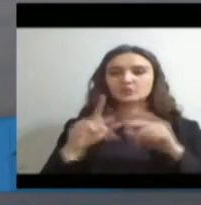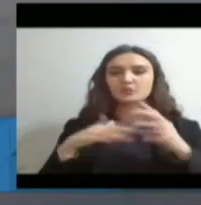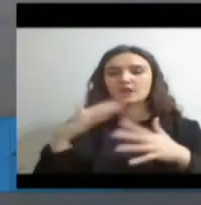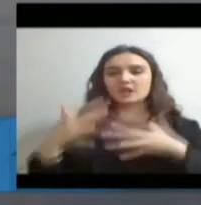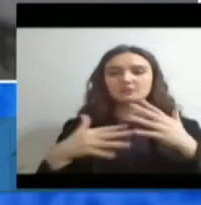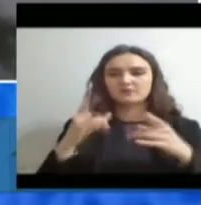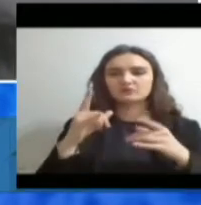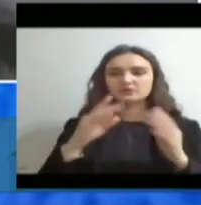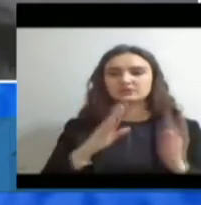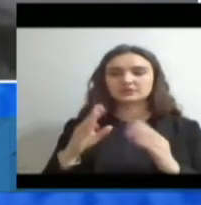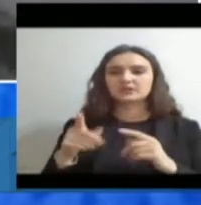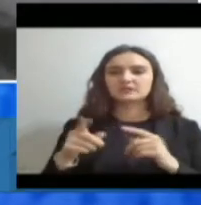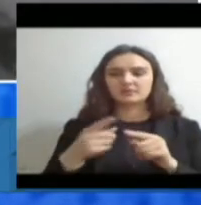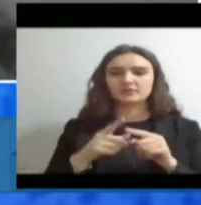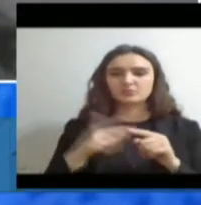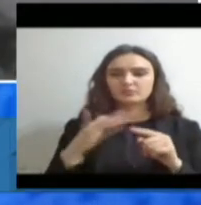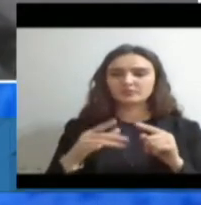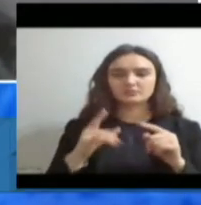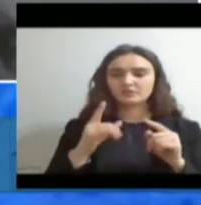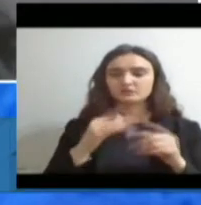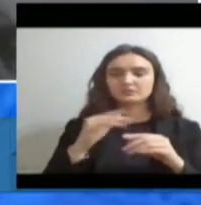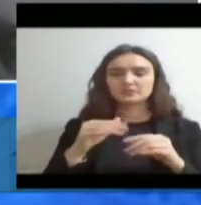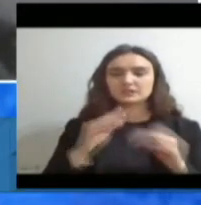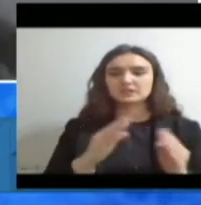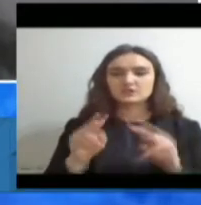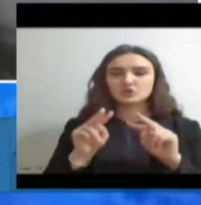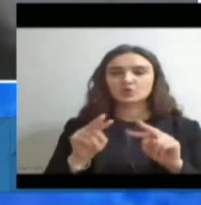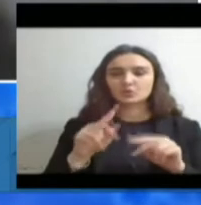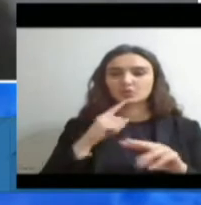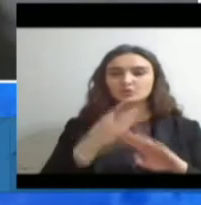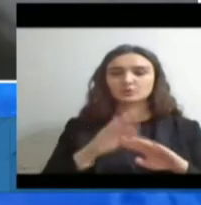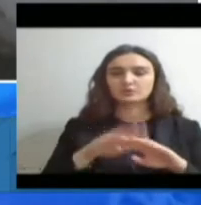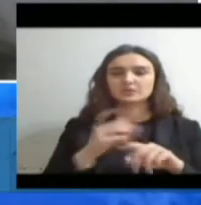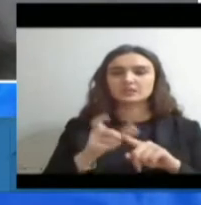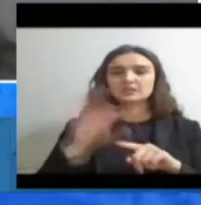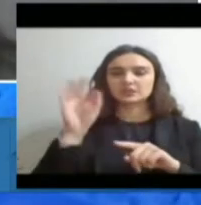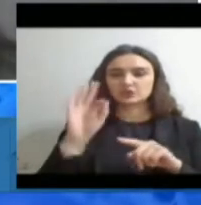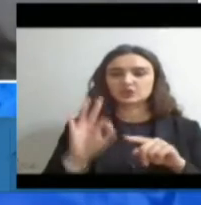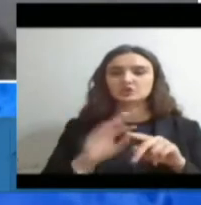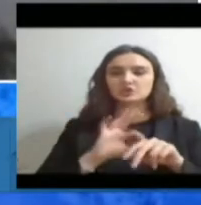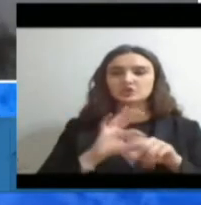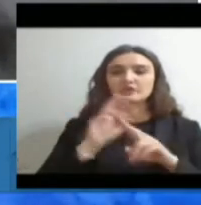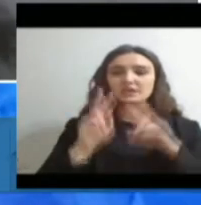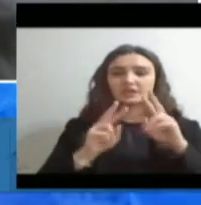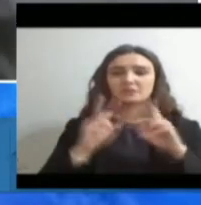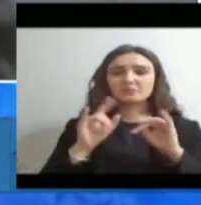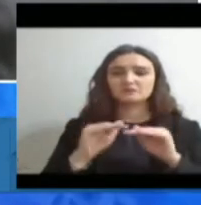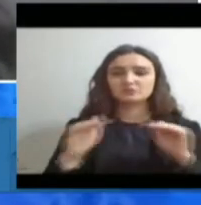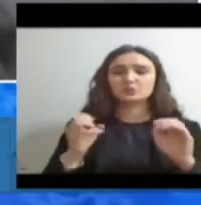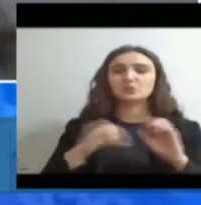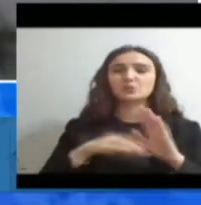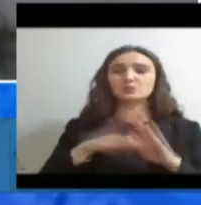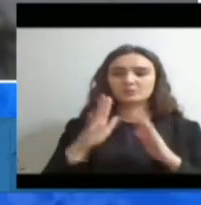ქცევა, ძალიან უჭირთ უკვე ბავშვების ქცევის მართვა, რაც ყველაზე ხშირი ცივილია, ბავშვები გაცილებით უფრო მეტად